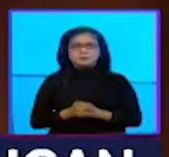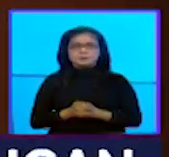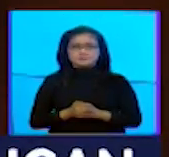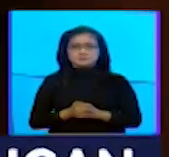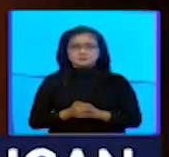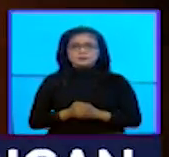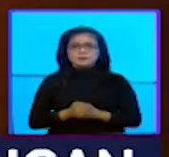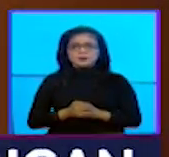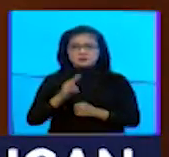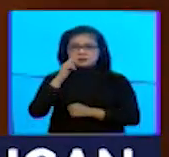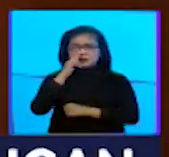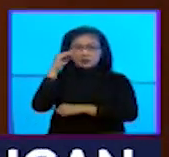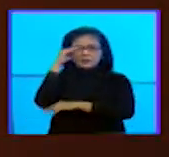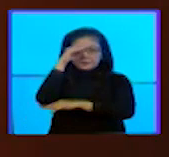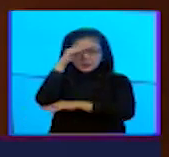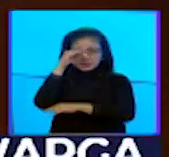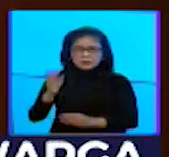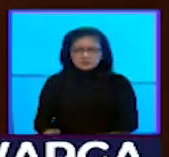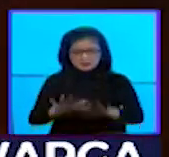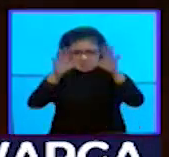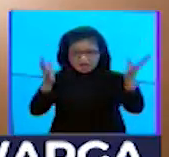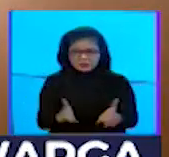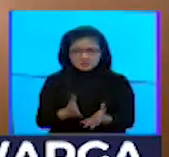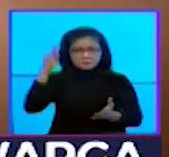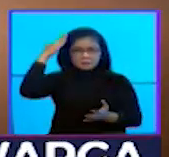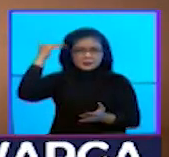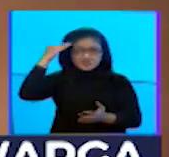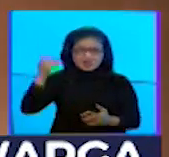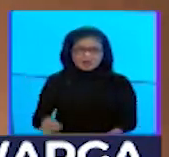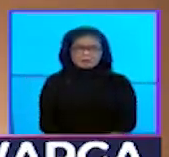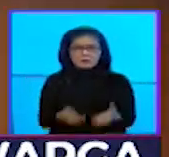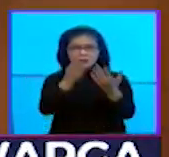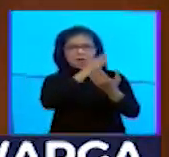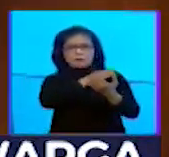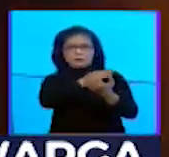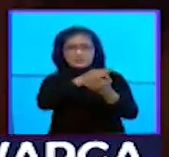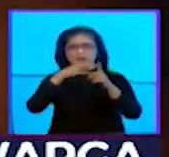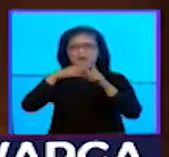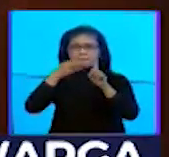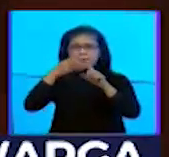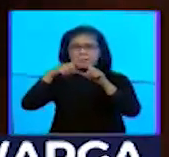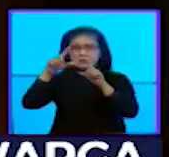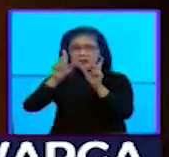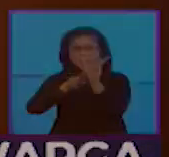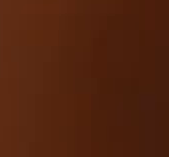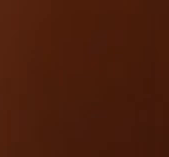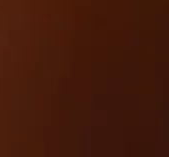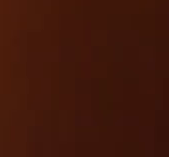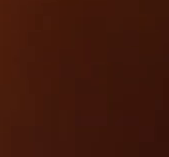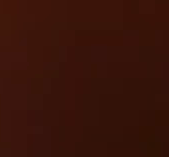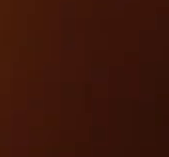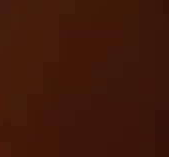Senin dini hari, tangki Pertamina RU 6 Balongan Kabupaten Indramayu, Jawa Barat terbakar dan meledak. Warga pun